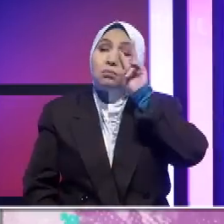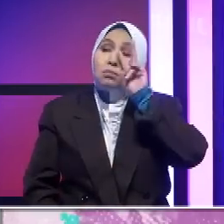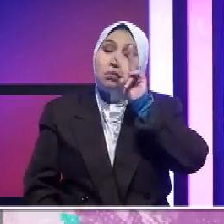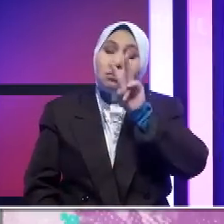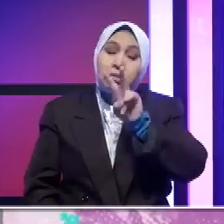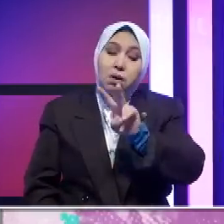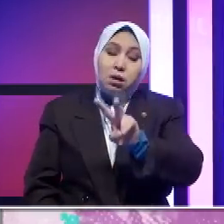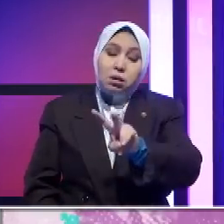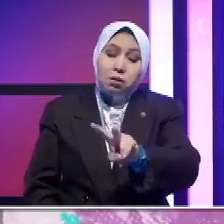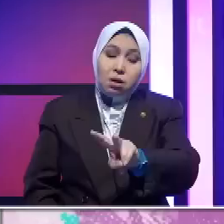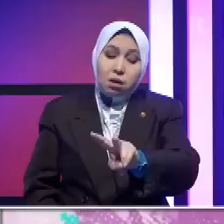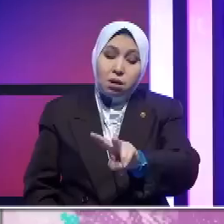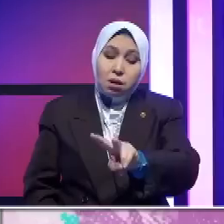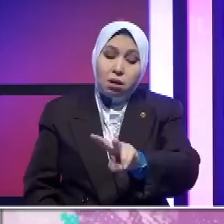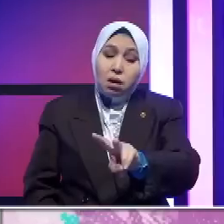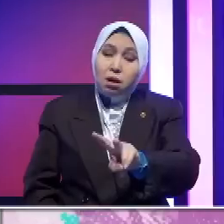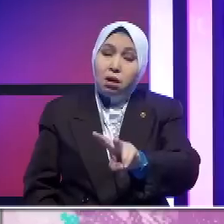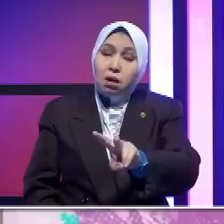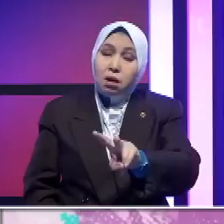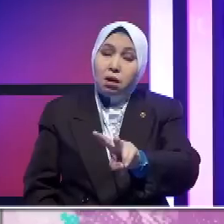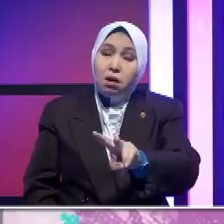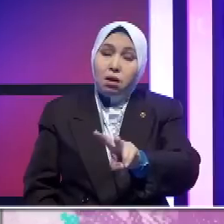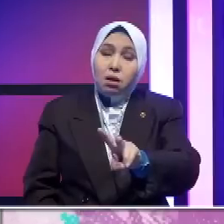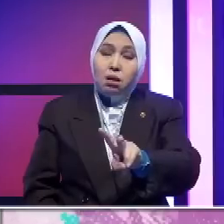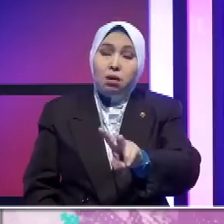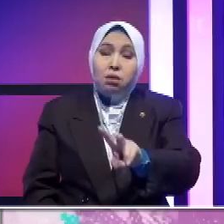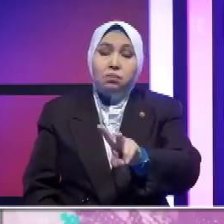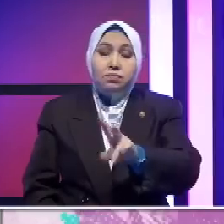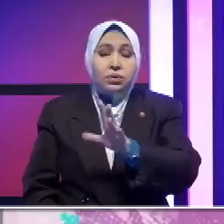أرى وما